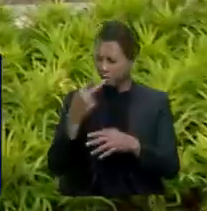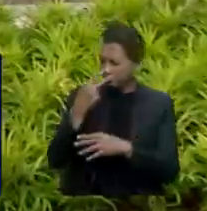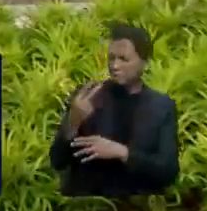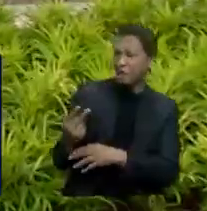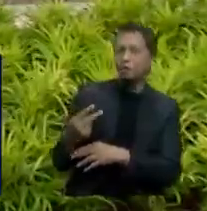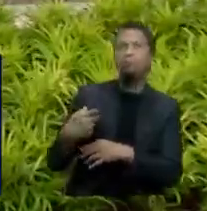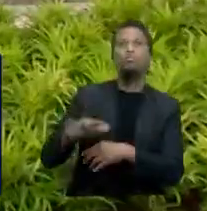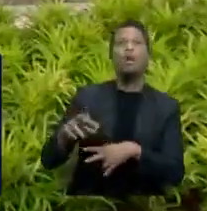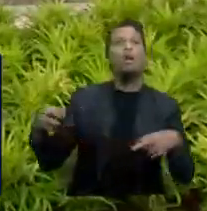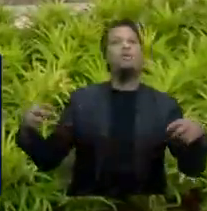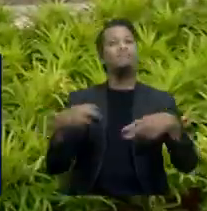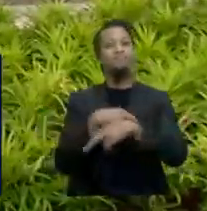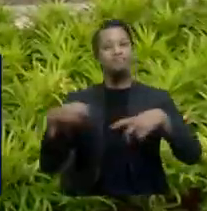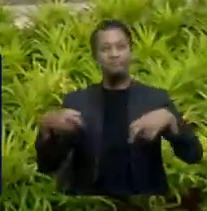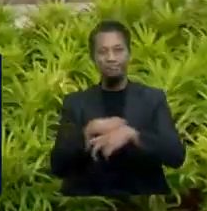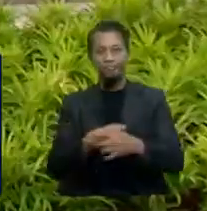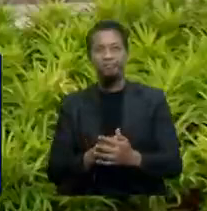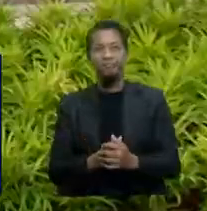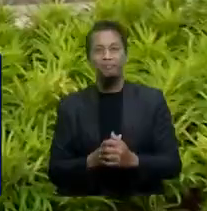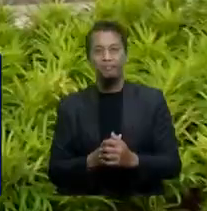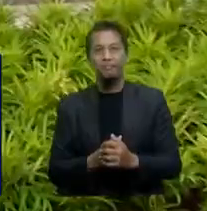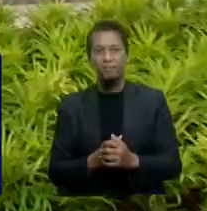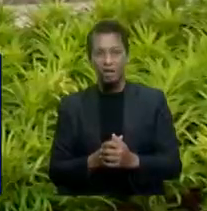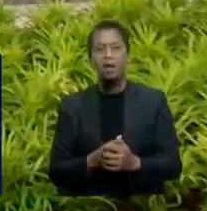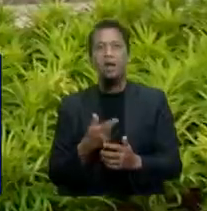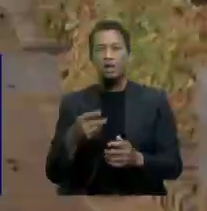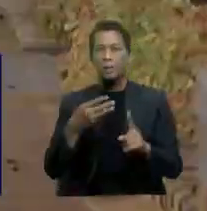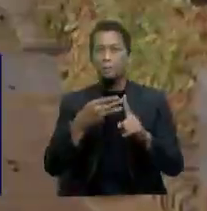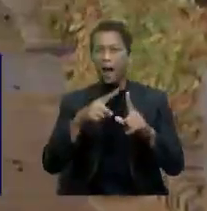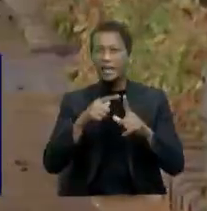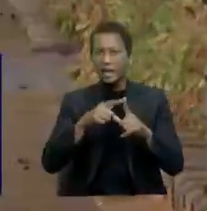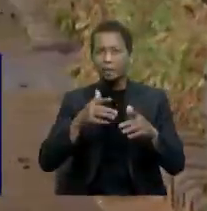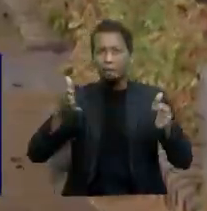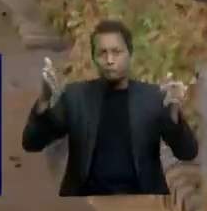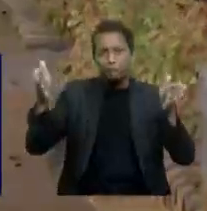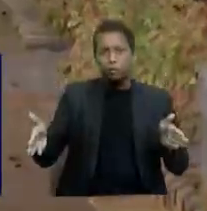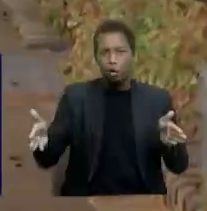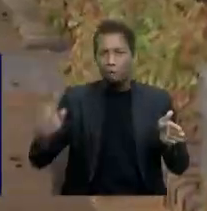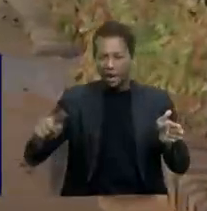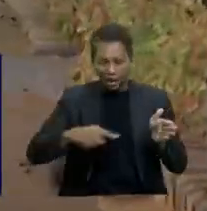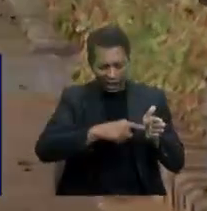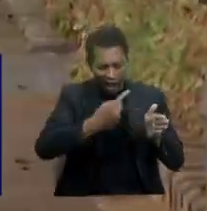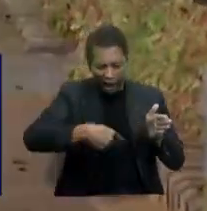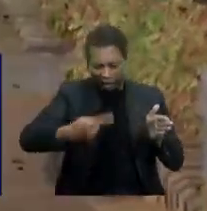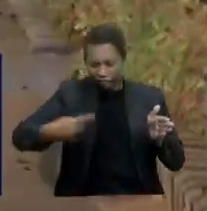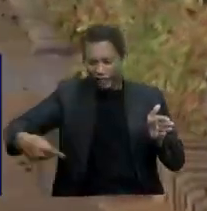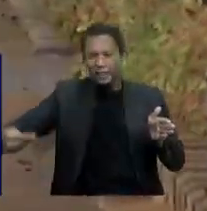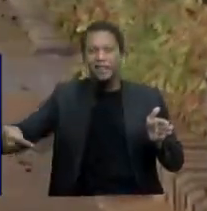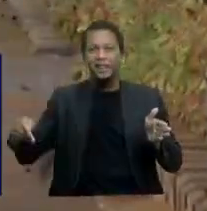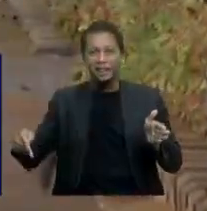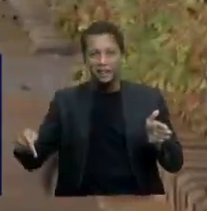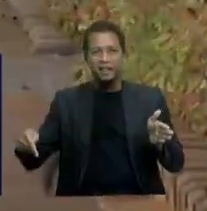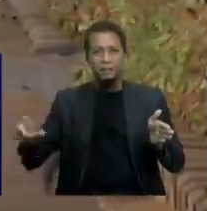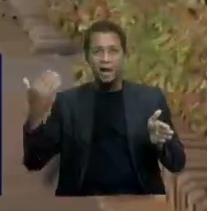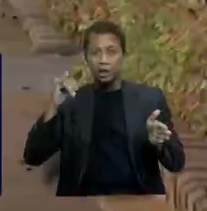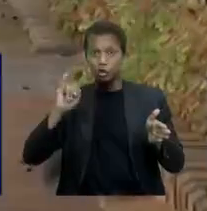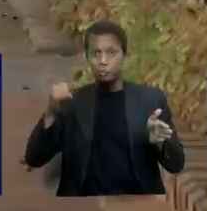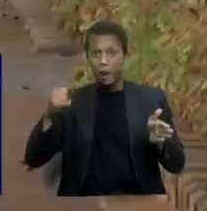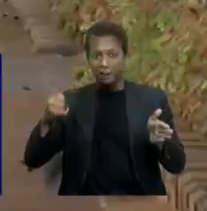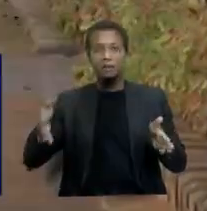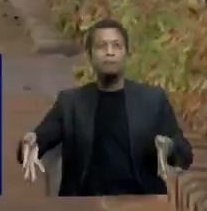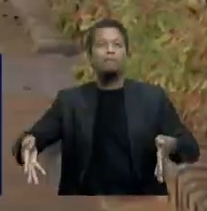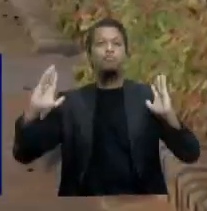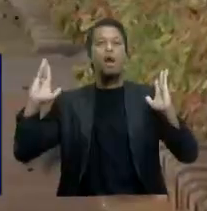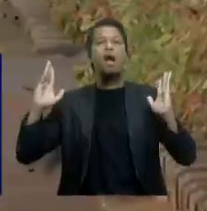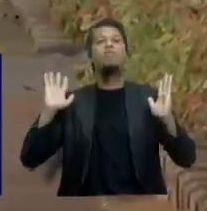Bina Marga DKI Jakarta melakukan pengangkatan barrier beton dan kawat berduri pada Jumat kemarin. Fungsi trotoar ini pun kembali kepada yang berhak,